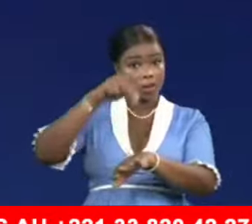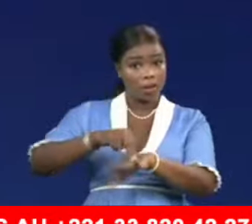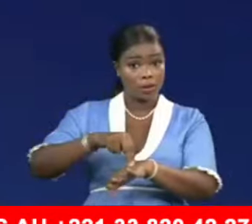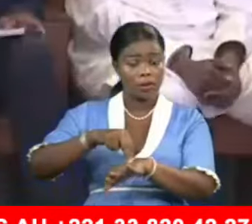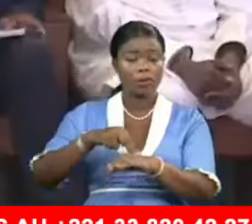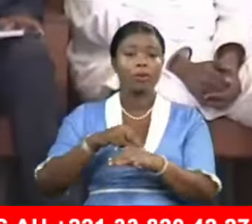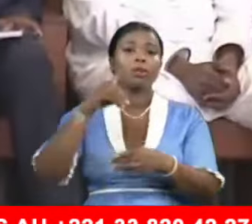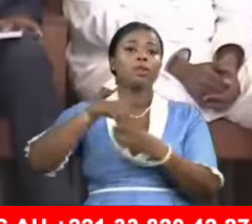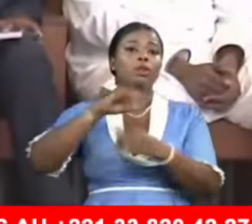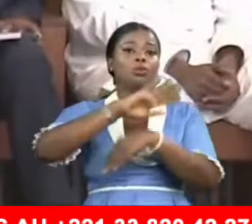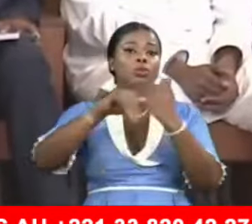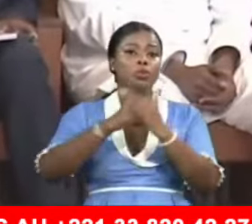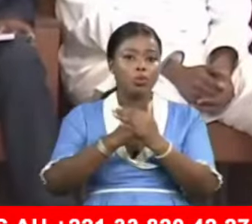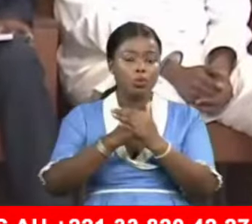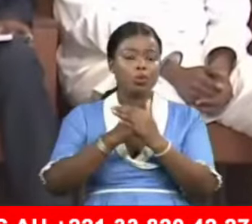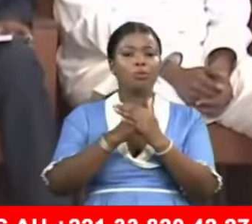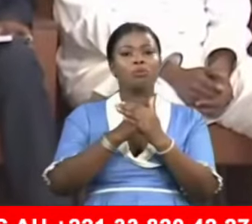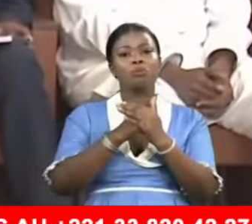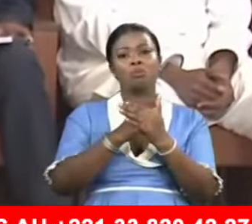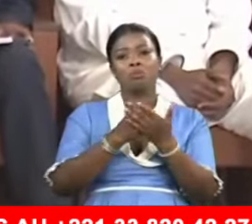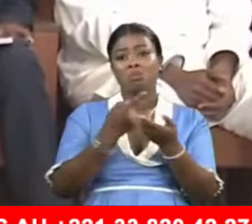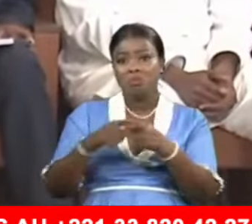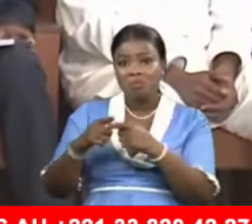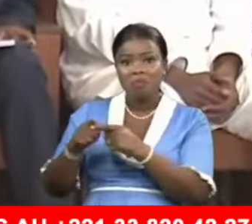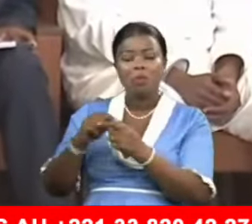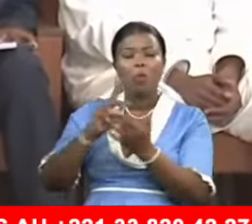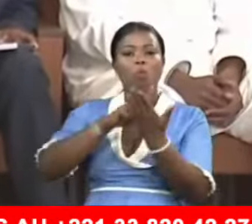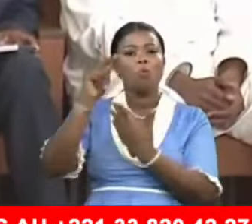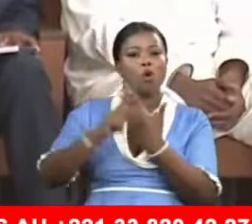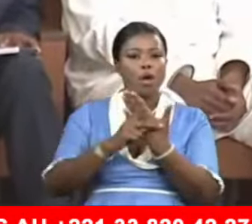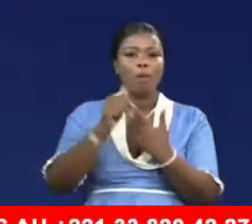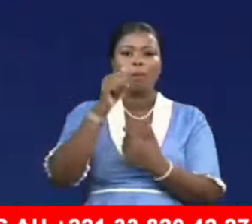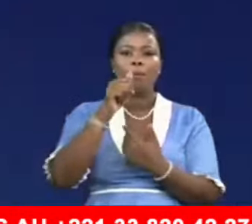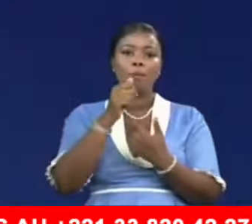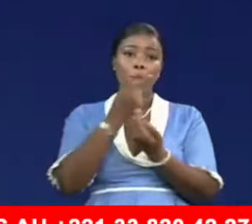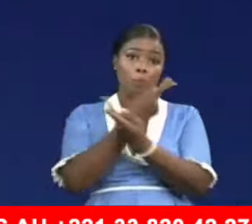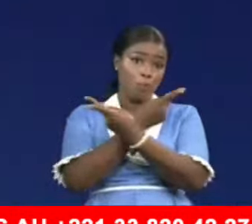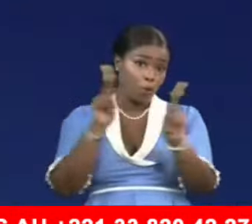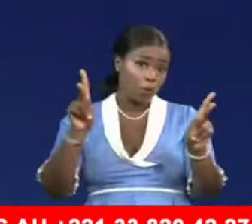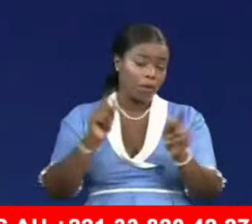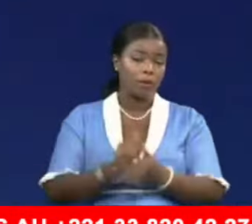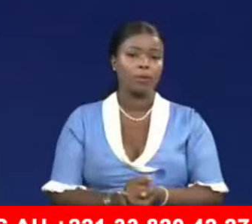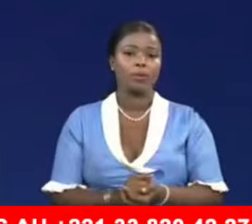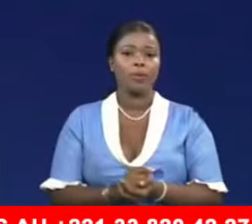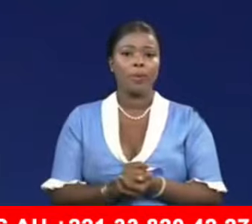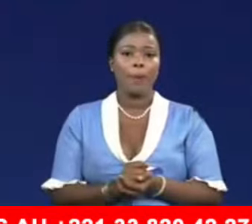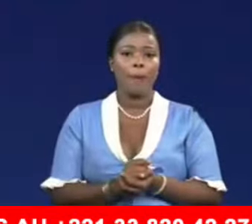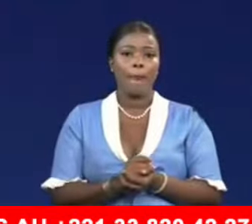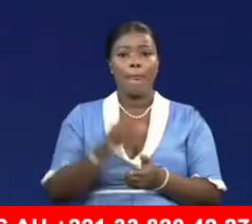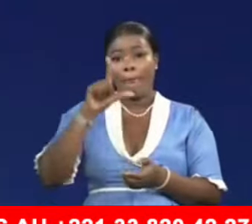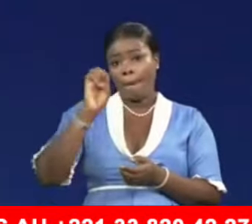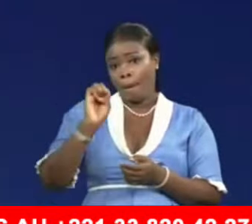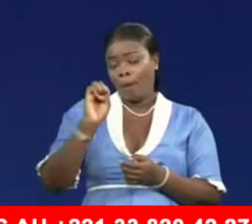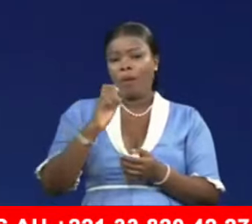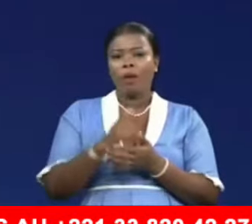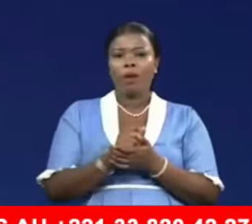dans toute définition exécution des politiques et programmes publics le